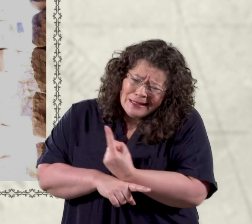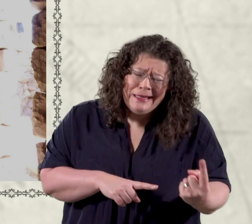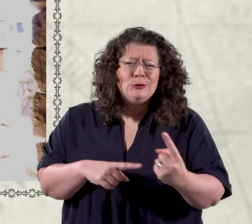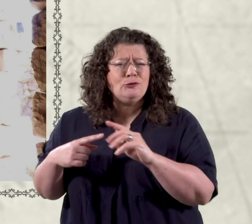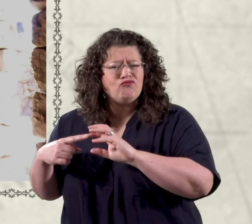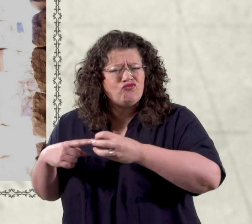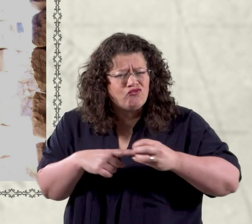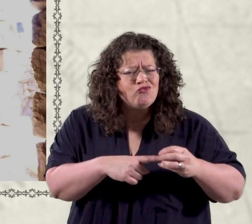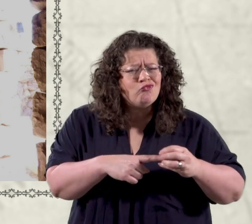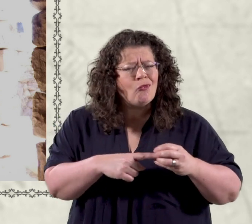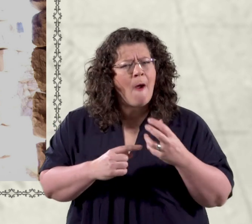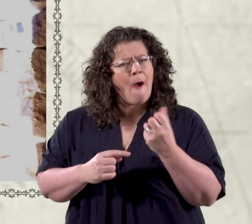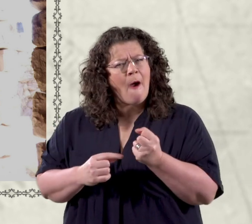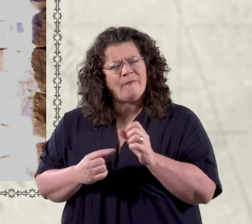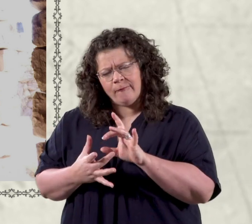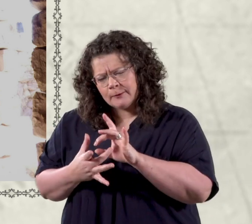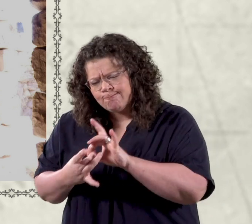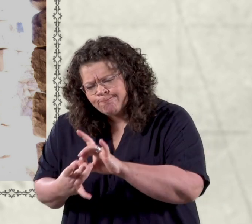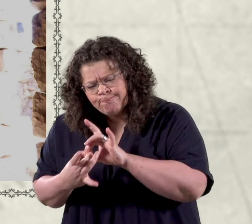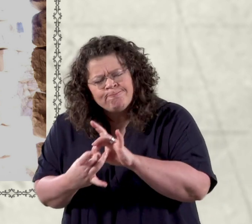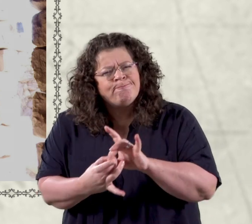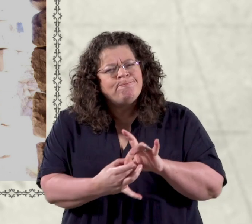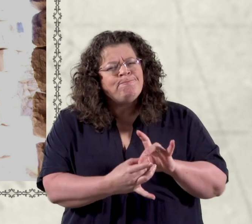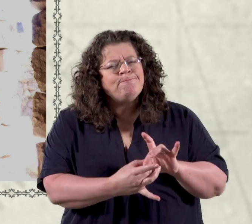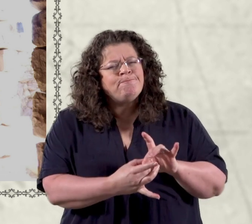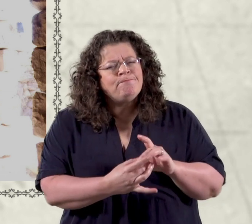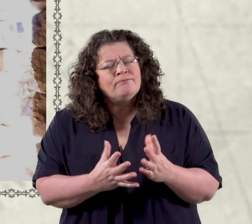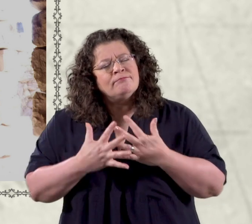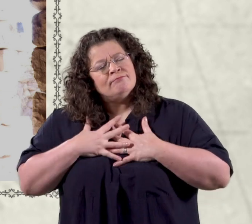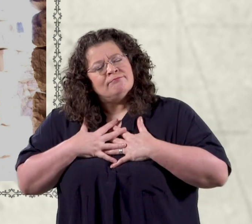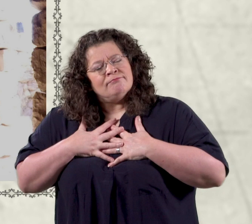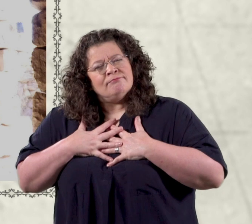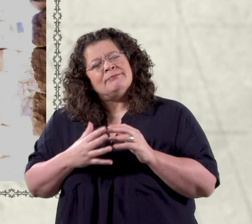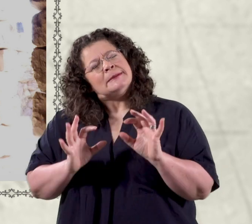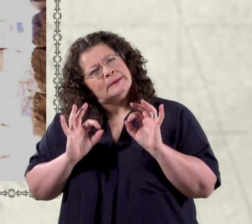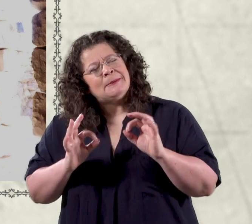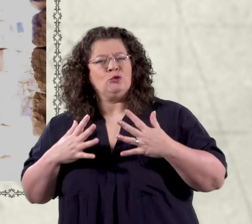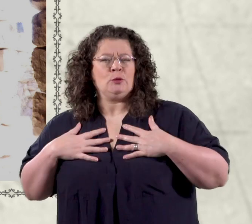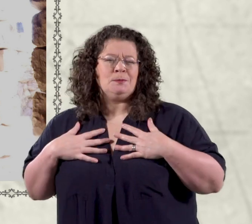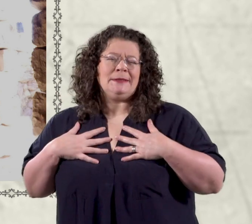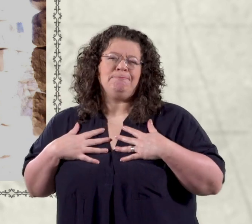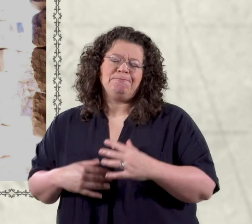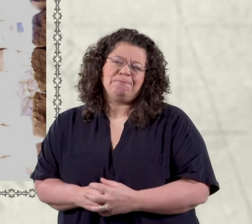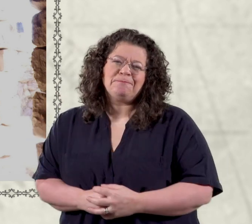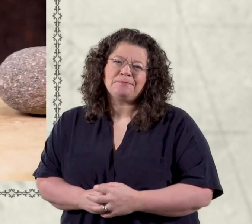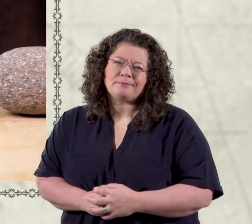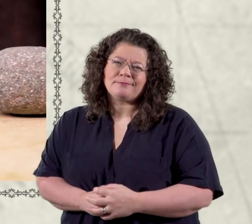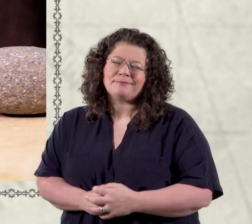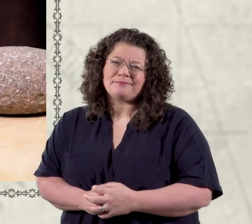a dwi'n 1500 o flynyddoedd oed. A mae pob un o'r cerrig yma yn